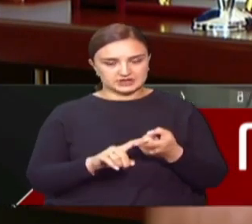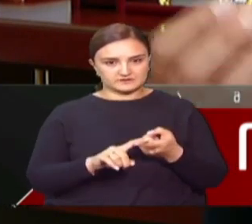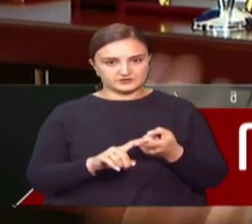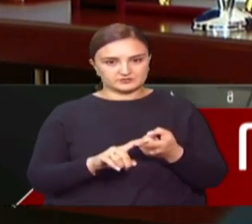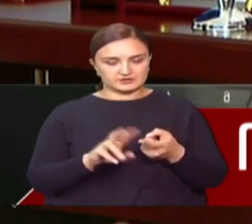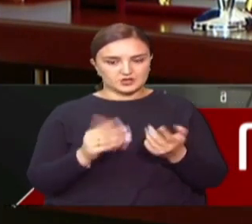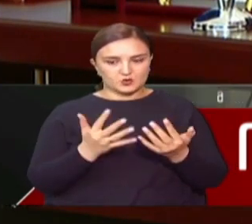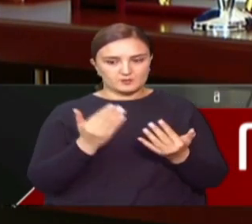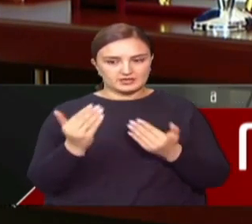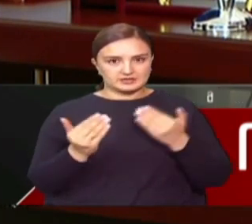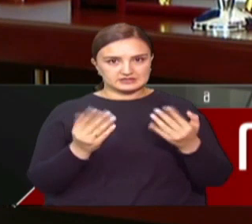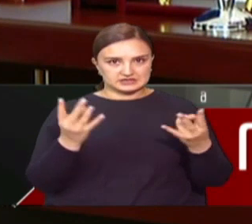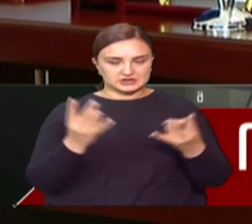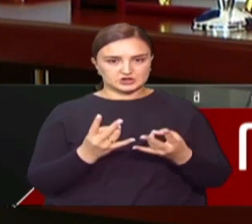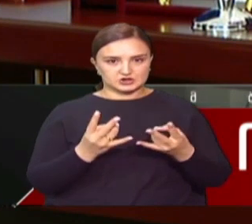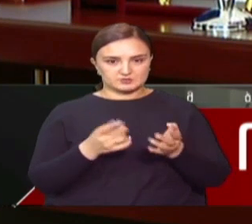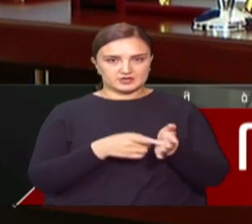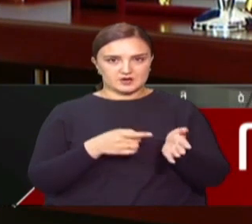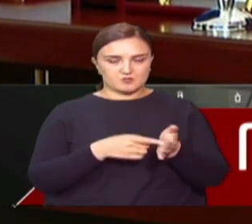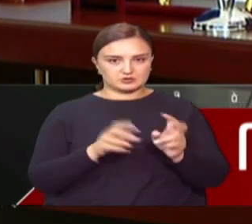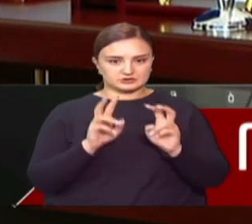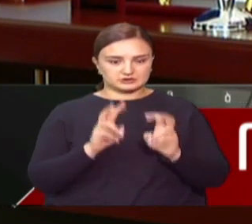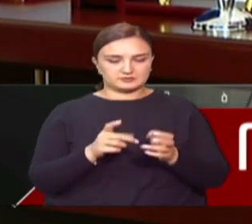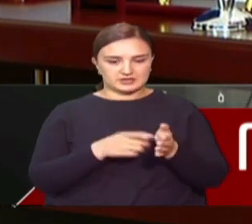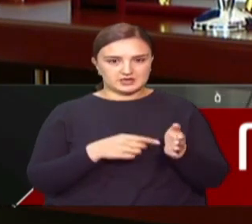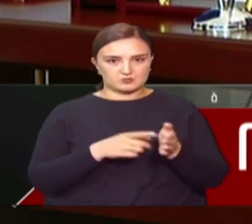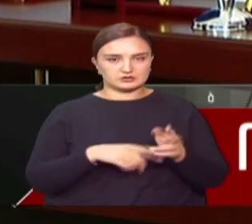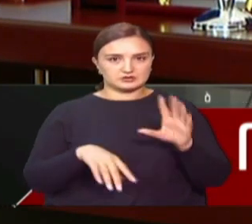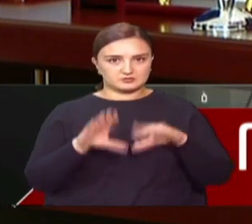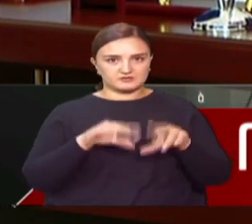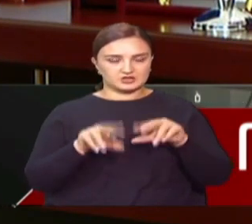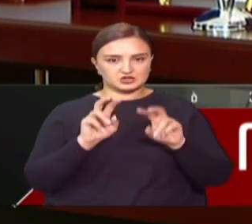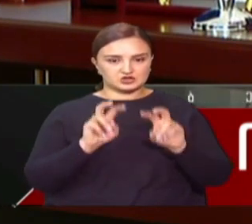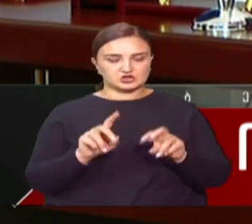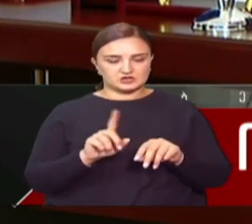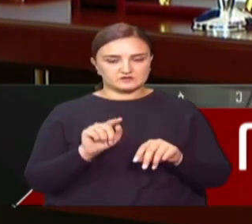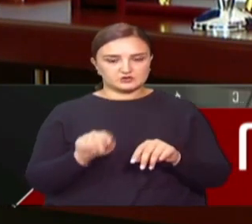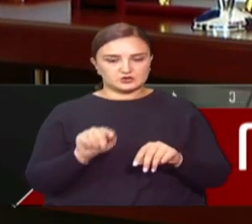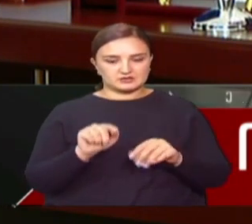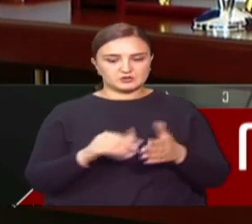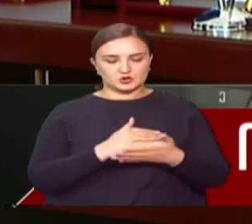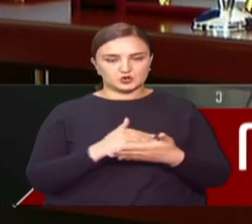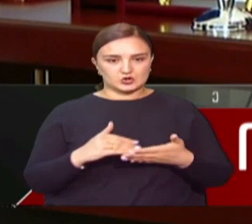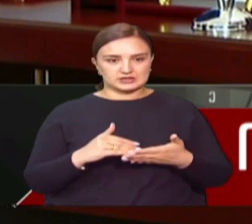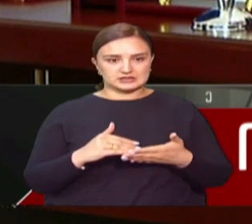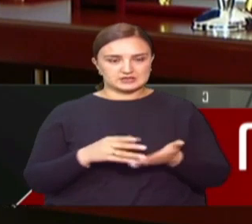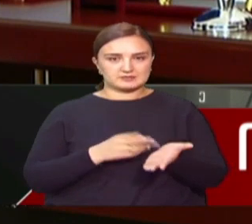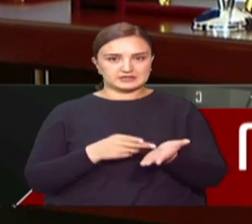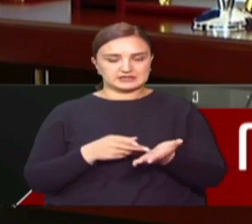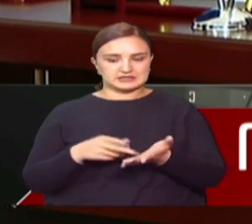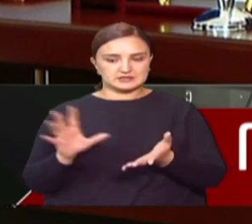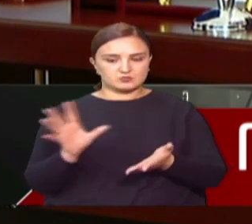ვადა, რომელიც შესაძლოა გამოძიებას. Გამოძიება ნიშნავს იმას, რომ ესე იგი იმ დონეზე